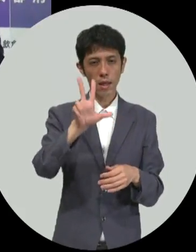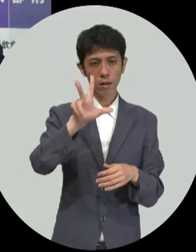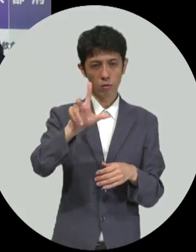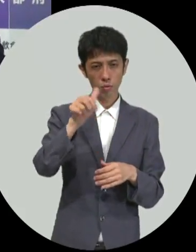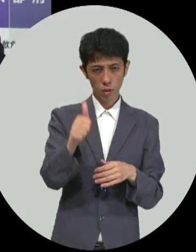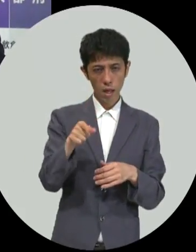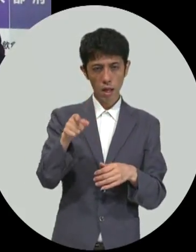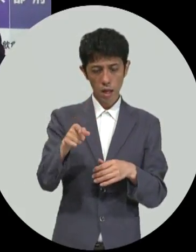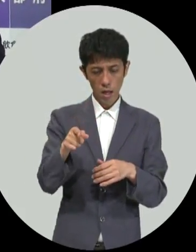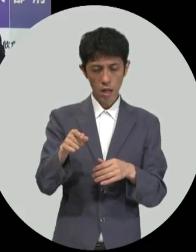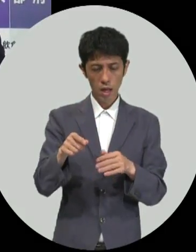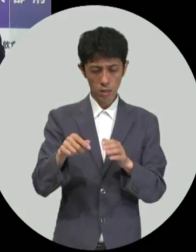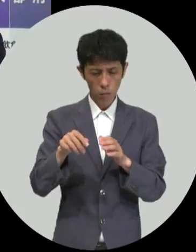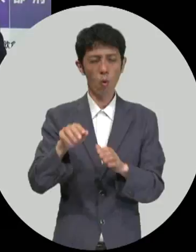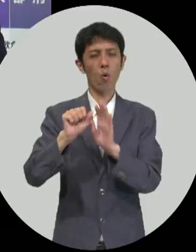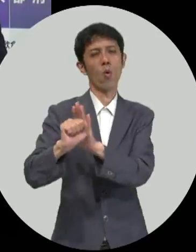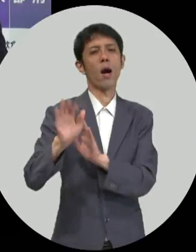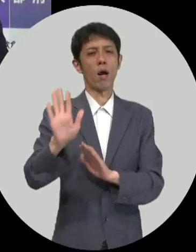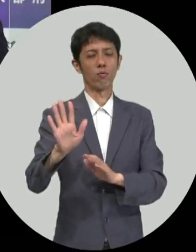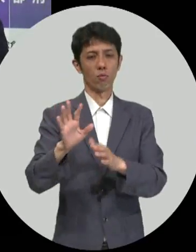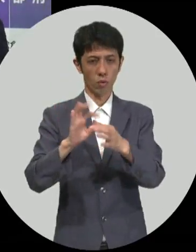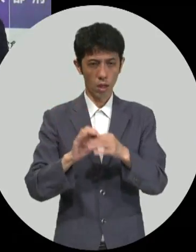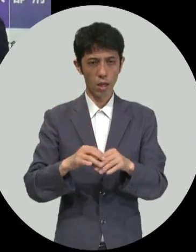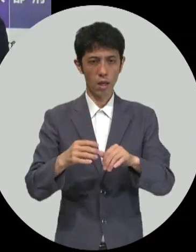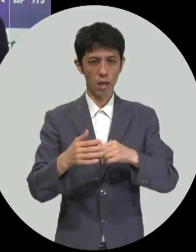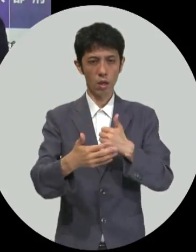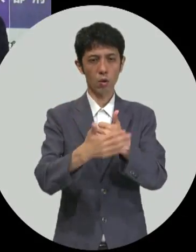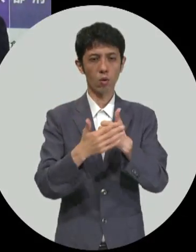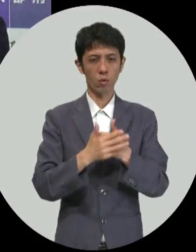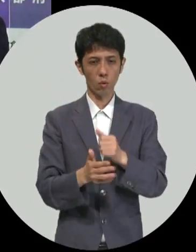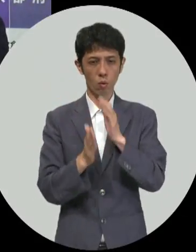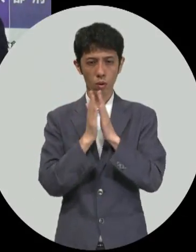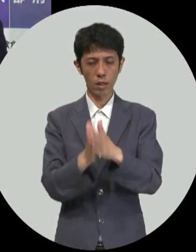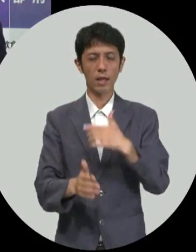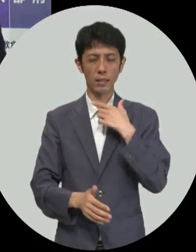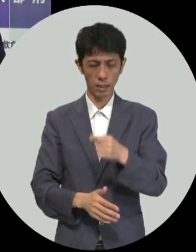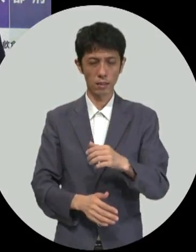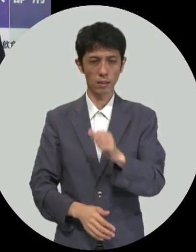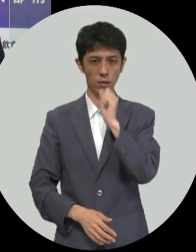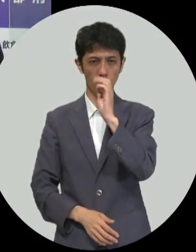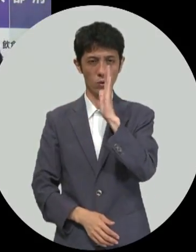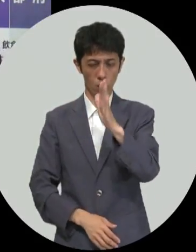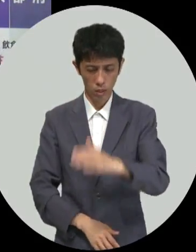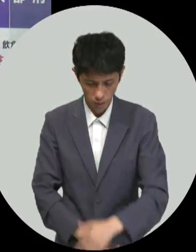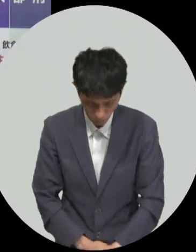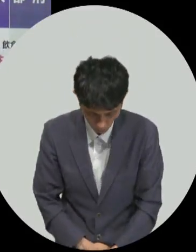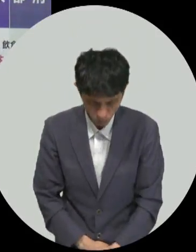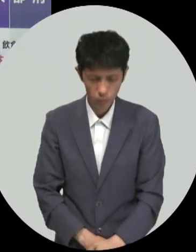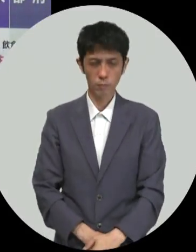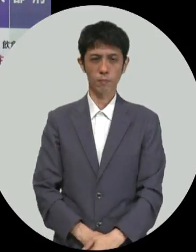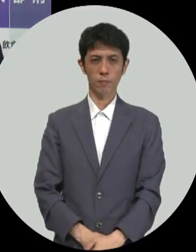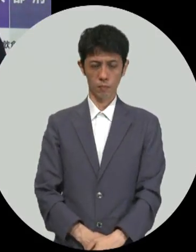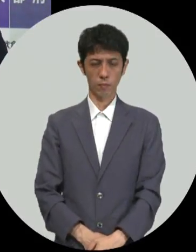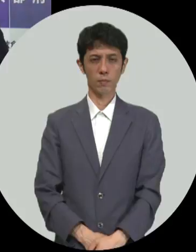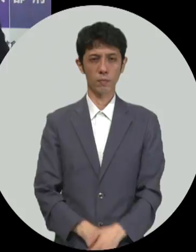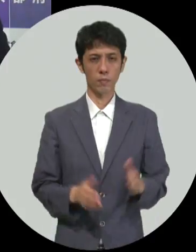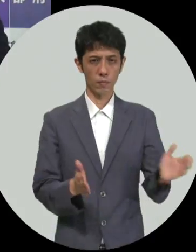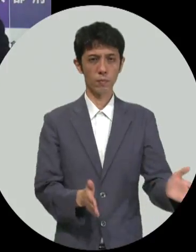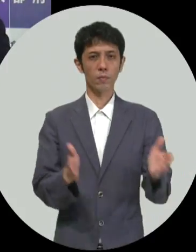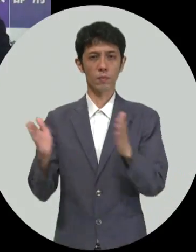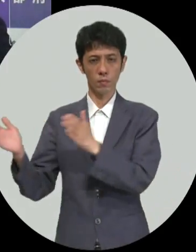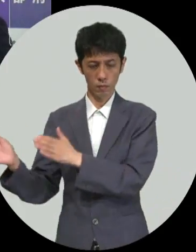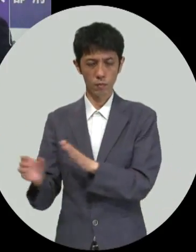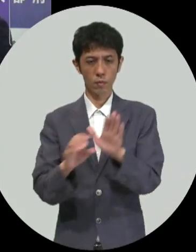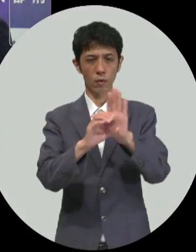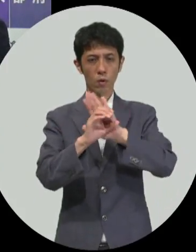も同様の効果があるということでございますので、ご協力をお願いしたいというふうに思っております。どうかよろしくお願いいたします。でもう1点だけ、ちょっとコロナと関